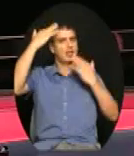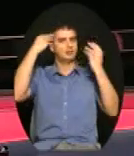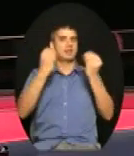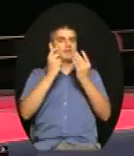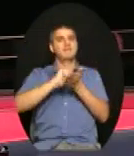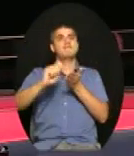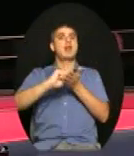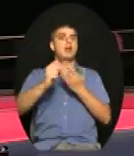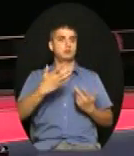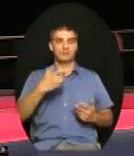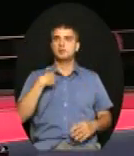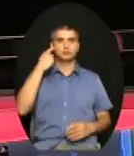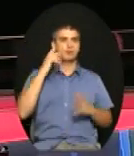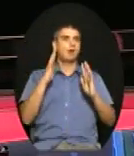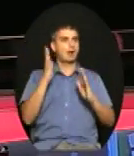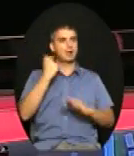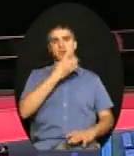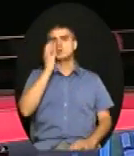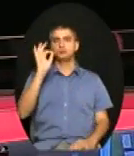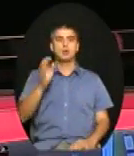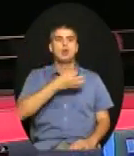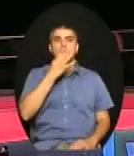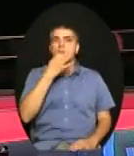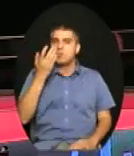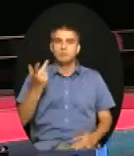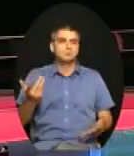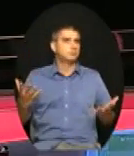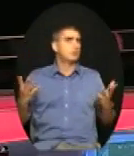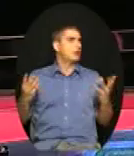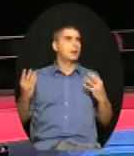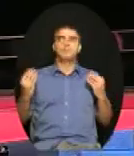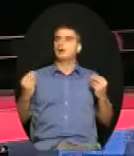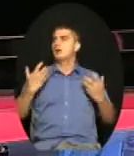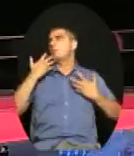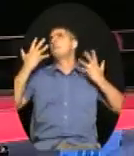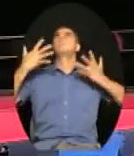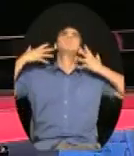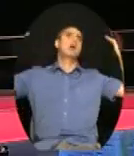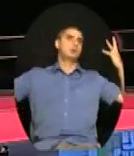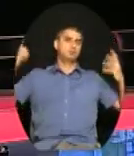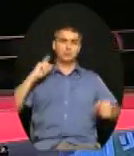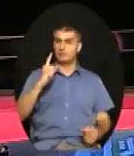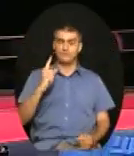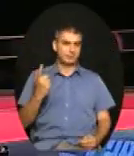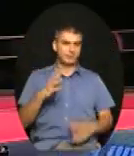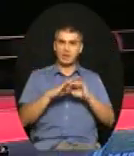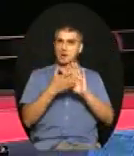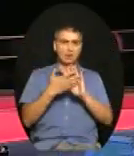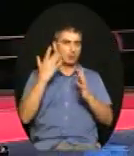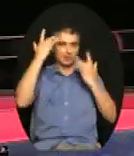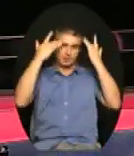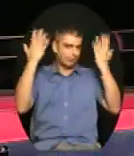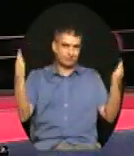דברים ולכתוב אותם. אני חושב שזה ככה גם היה הנאום שלו, נאום מלא פתוס, אבל עם הכל שם